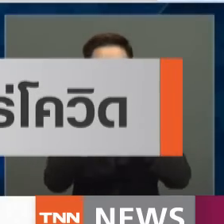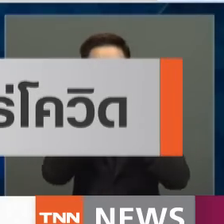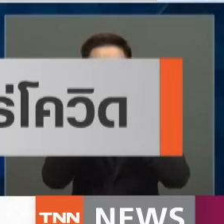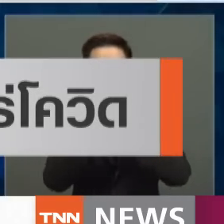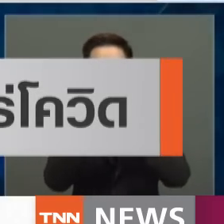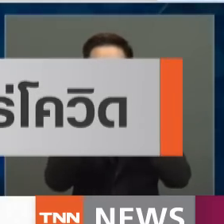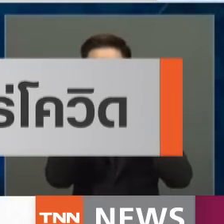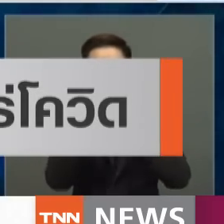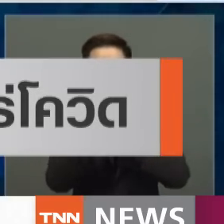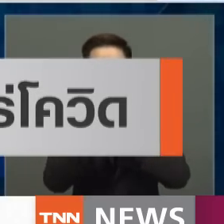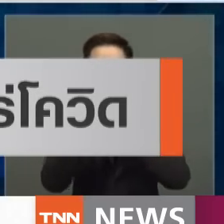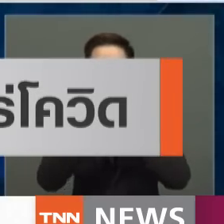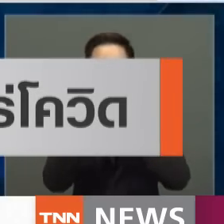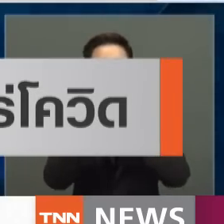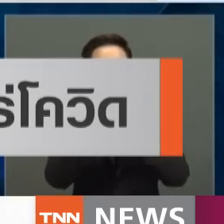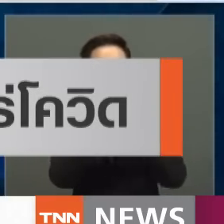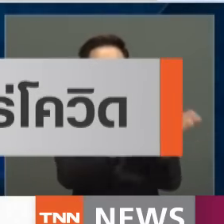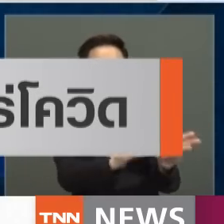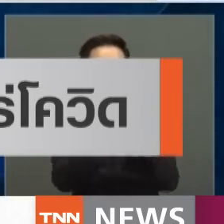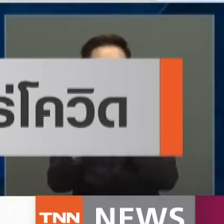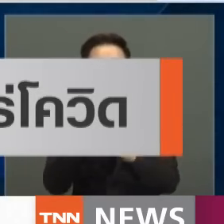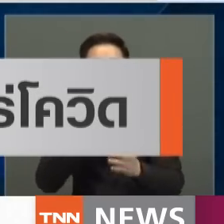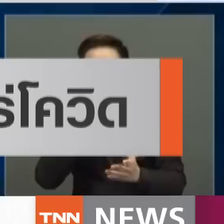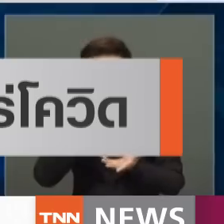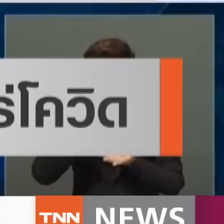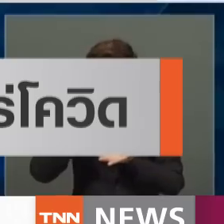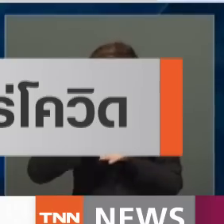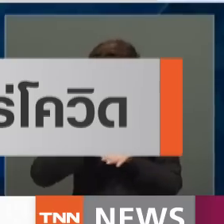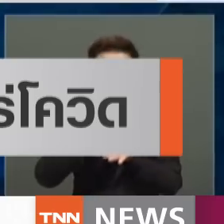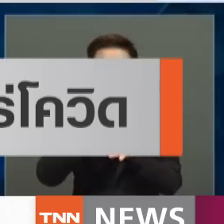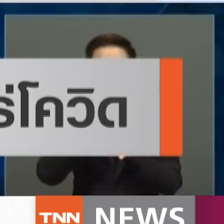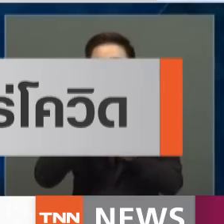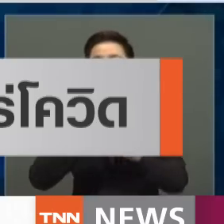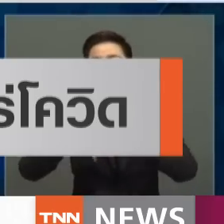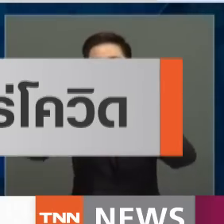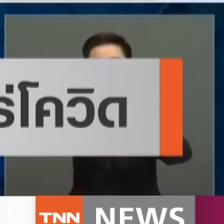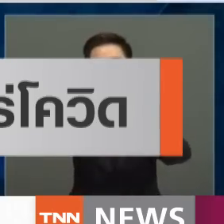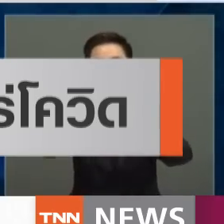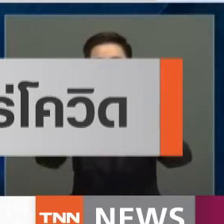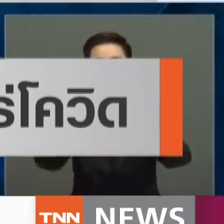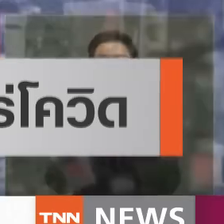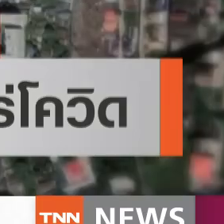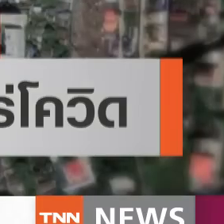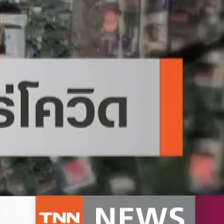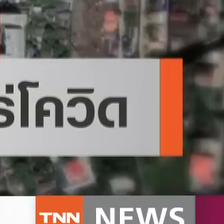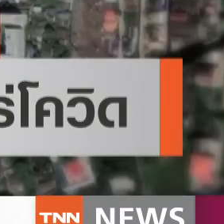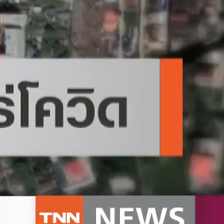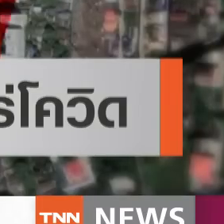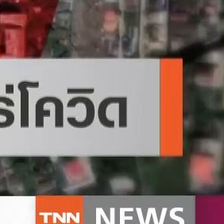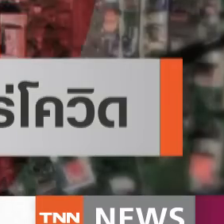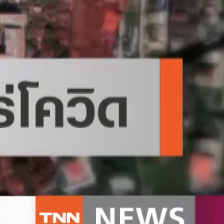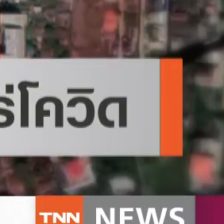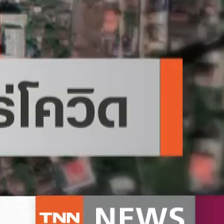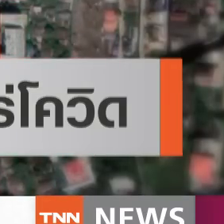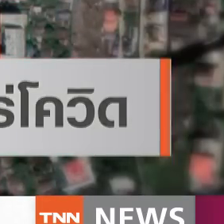เตอร์ใหม่ที่พบการระบาดในพื้นที่บางแคนะครับทั้งหมด6ตลาดที่อยู่ในละแวกเดียวกันไม่ว่าจะเป็นตลาดสิริเศรษฐนนท์ต